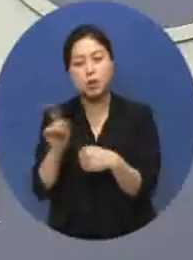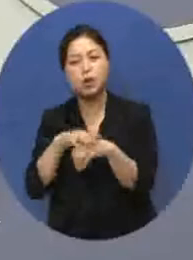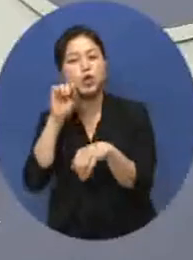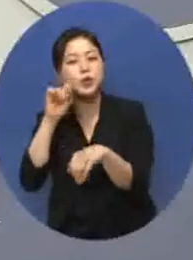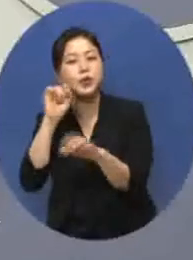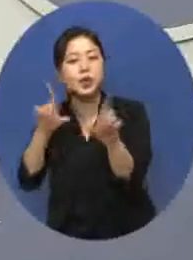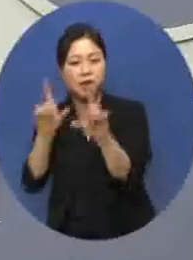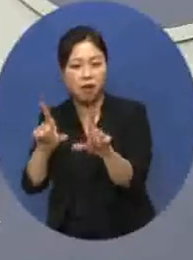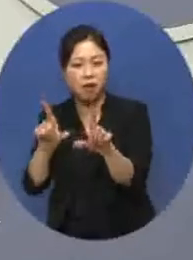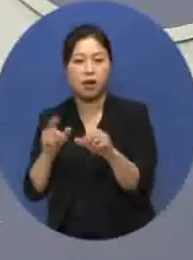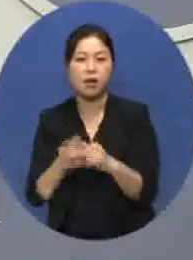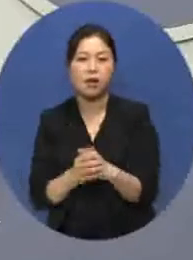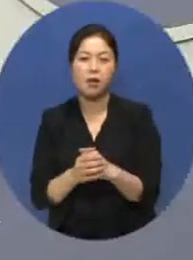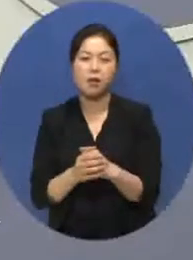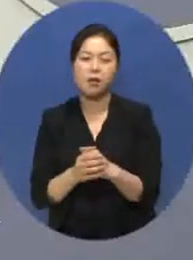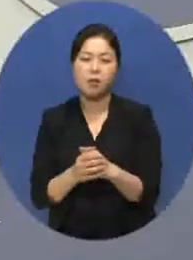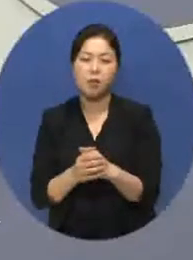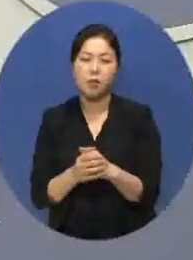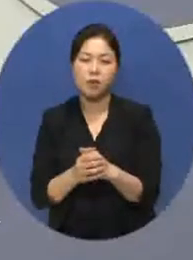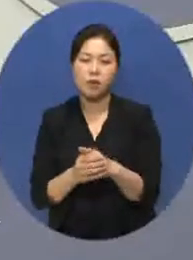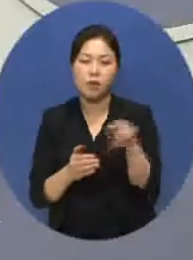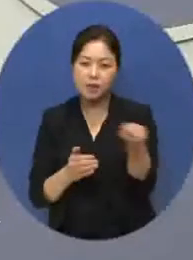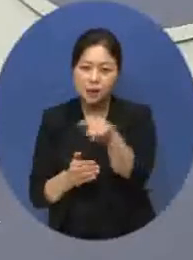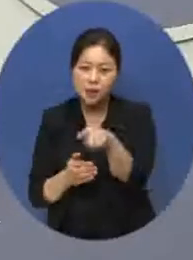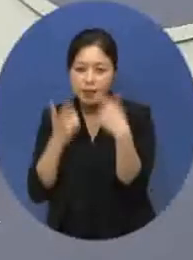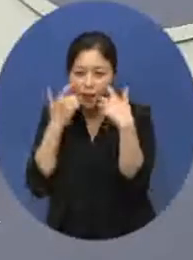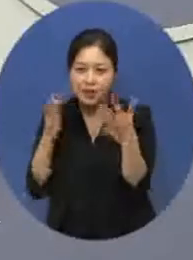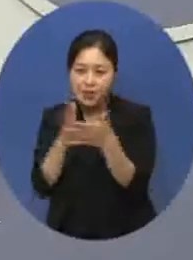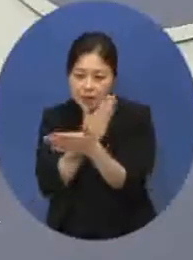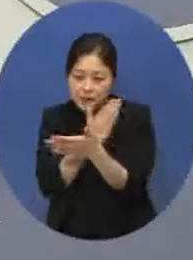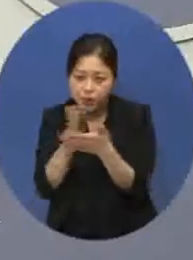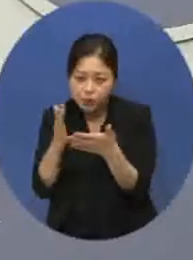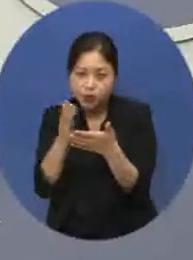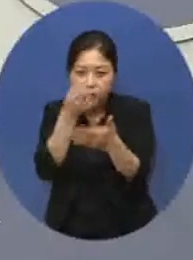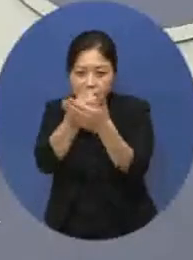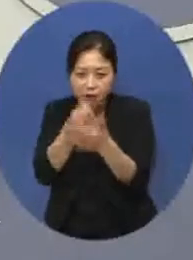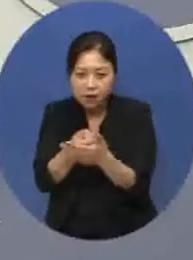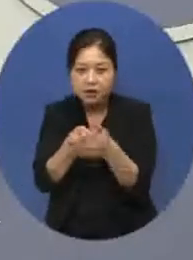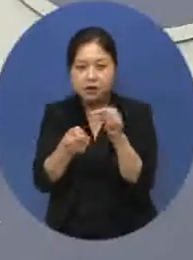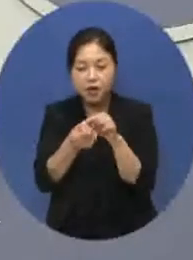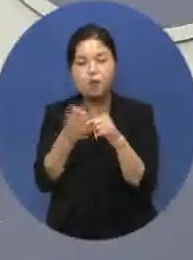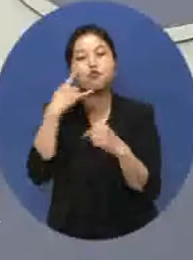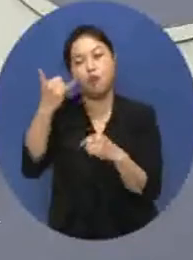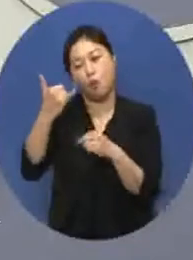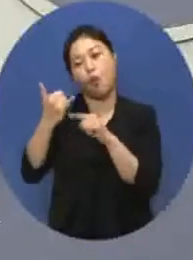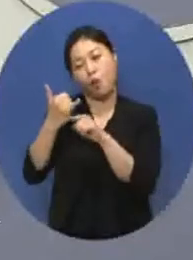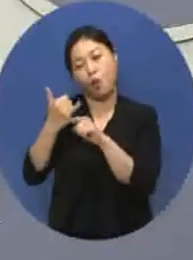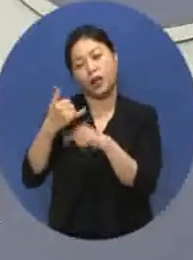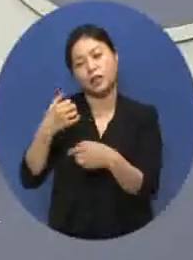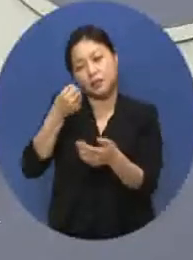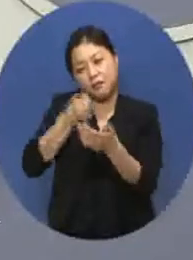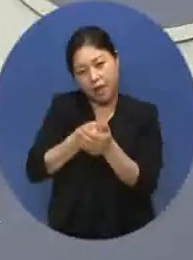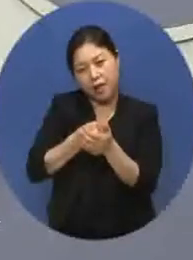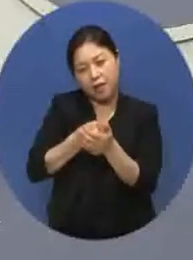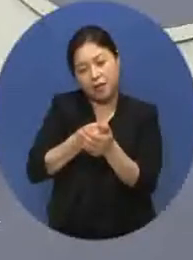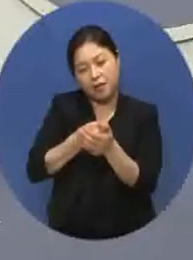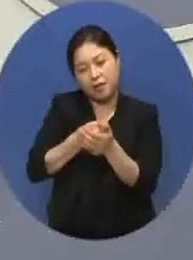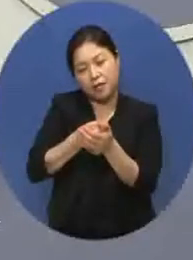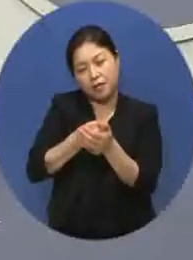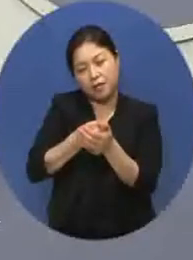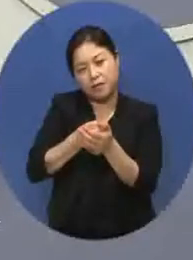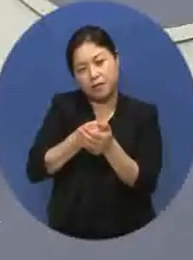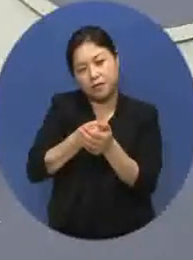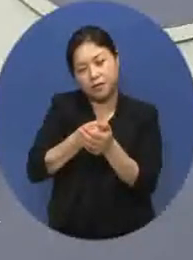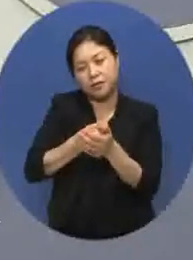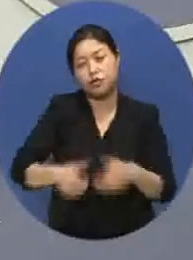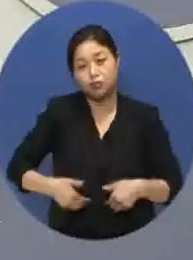뭔 해야 되니까 그런 것도 정하시는 게 중요한 것 같아요. 그래서 그렇게 해서 하시면 그리고